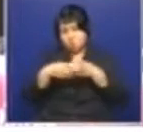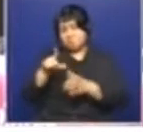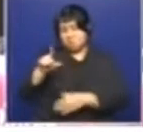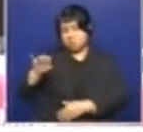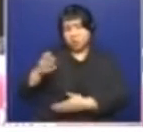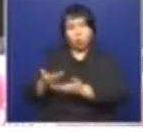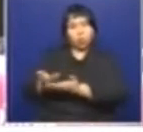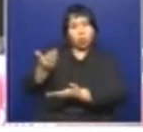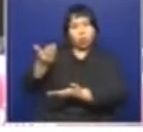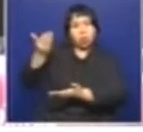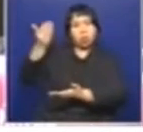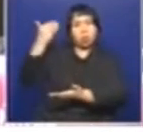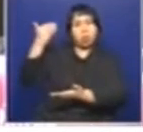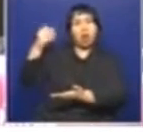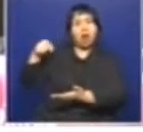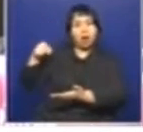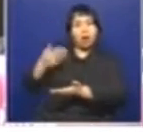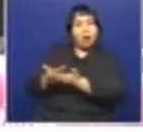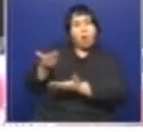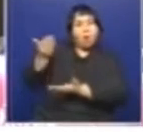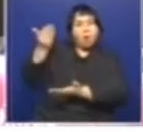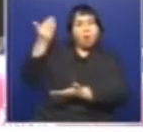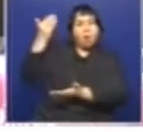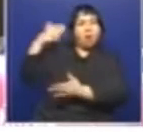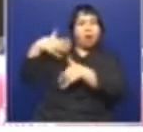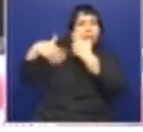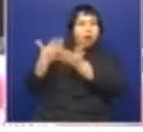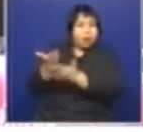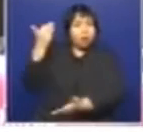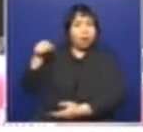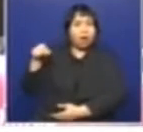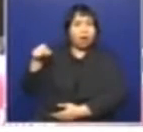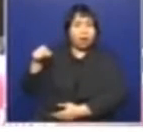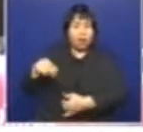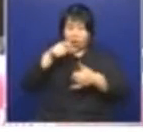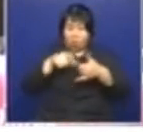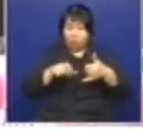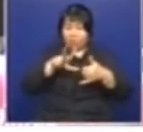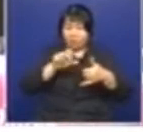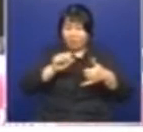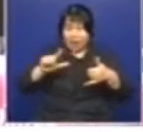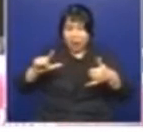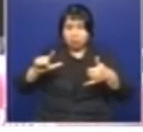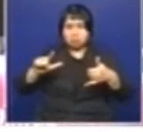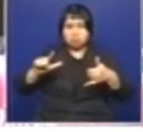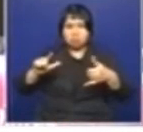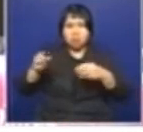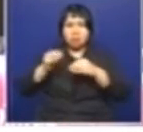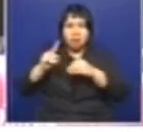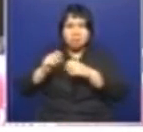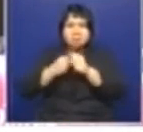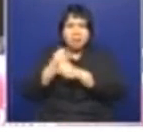รวยขึ้นมหาศาลรวยขึ้นแบบชนิดก้าวกระโดดบางคนจาก 300,000 ล้าน 900,000 ล้านใน